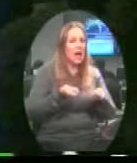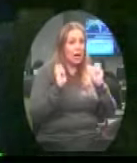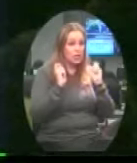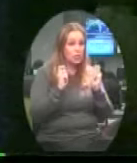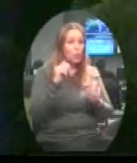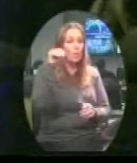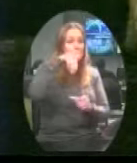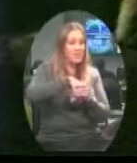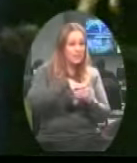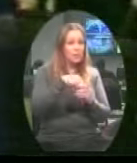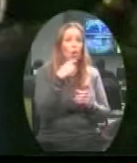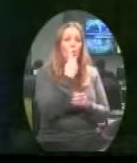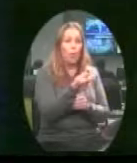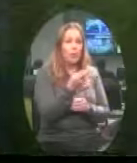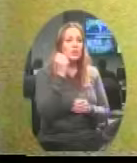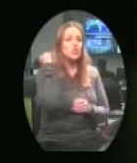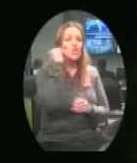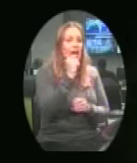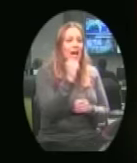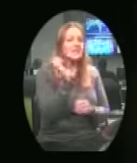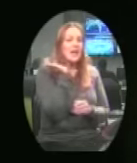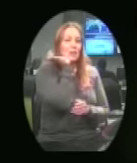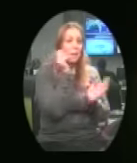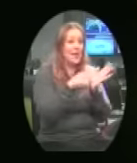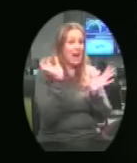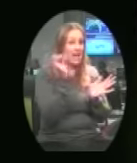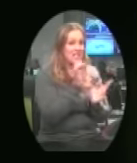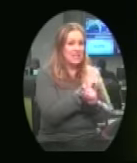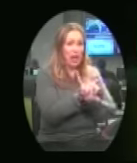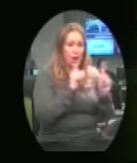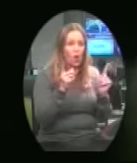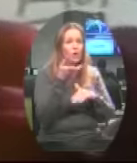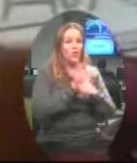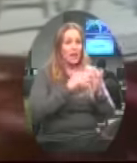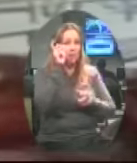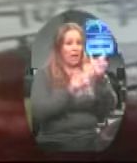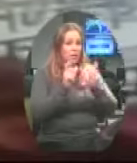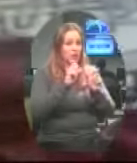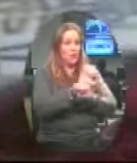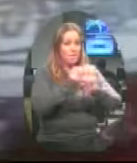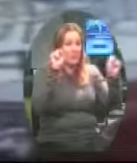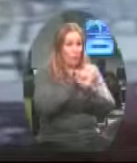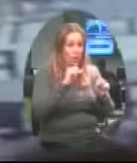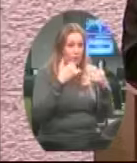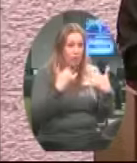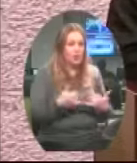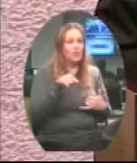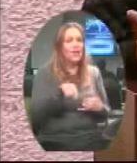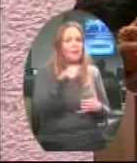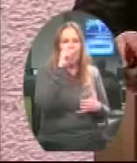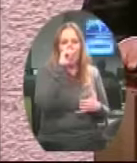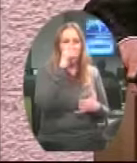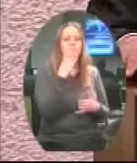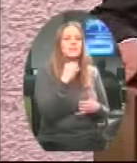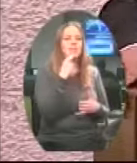השאר נטען כי רצח רבין לא נבע מהסתה, וכי חלק גדול ממבצעי הפיגועים בגל הטרור הנוכחי הם ערבים ישראלים. אין